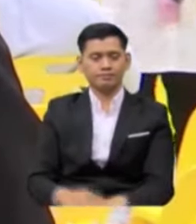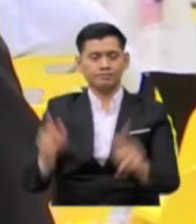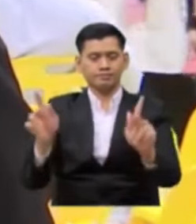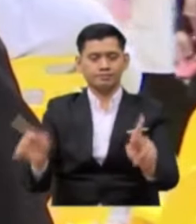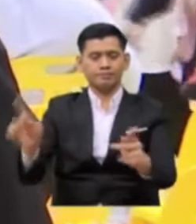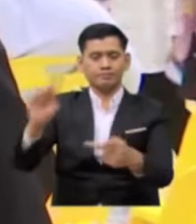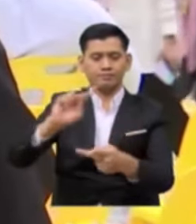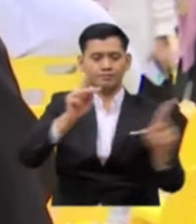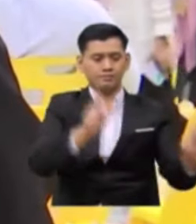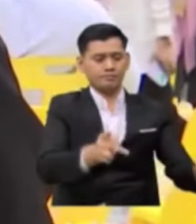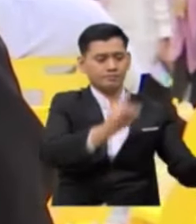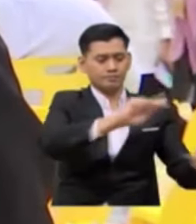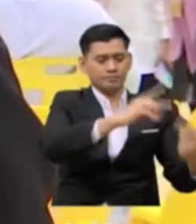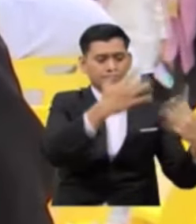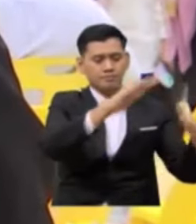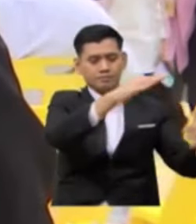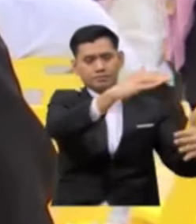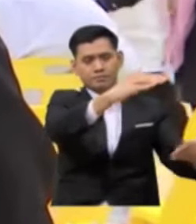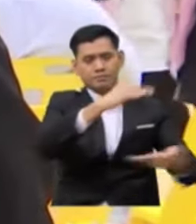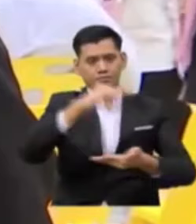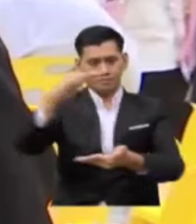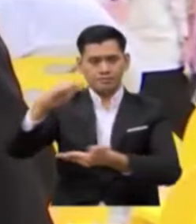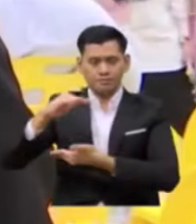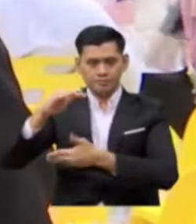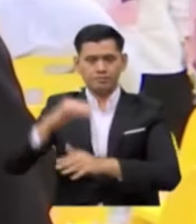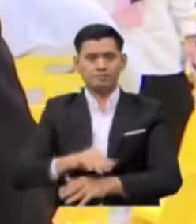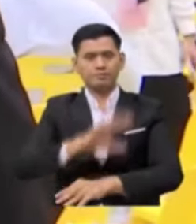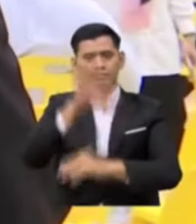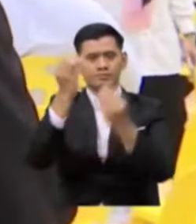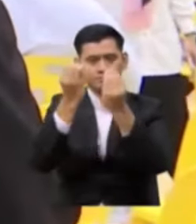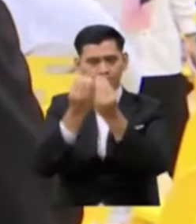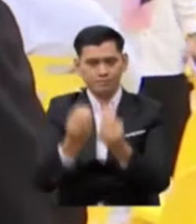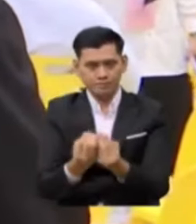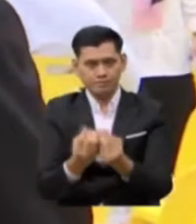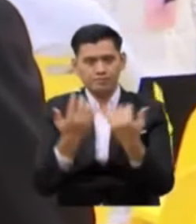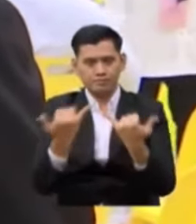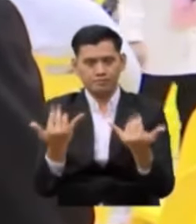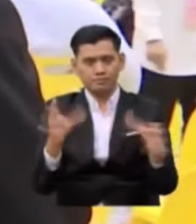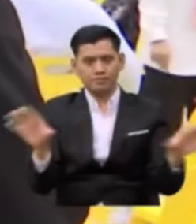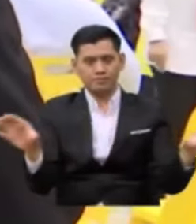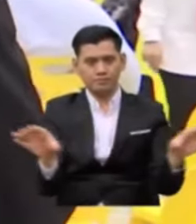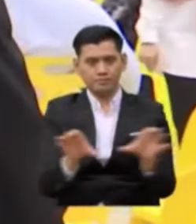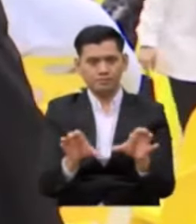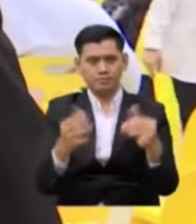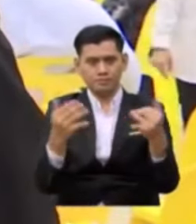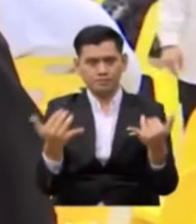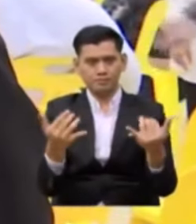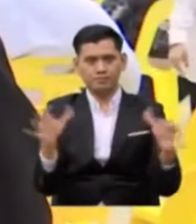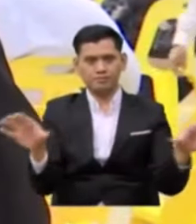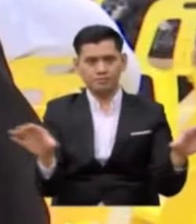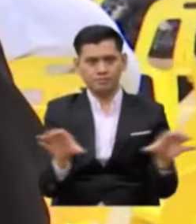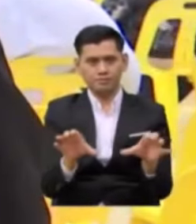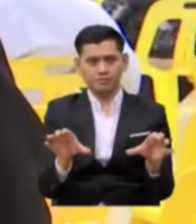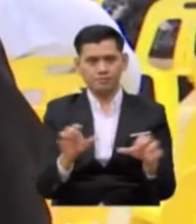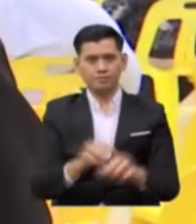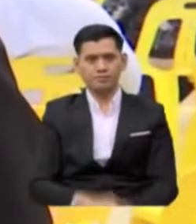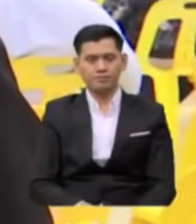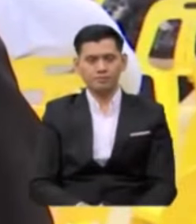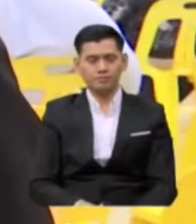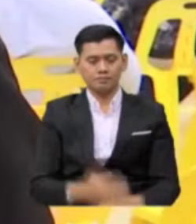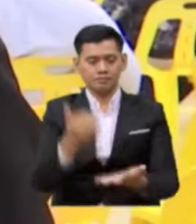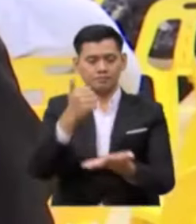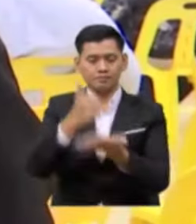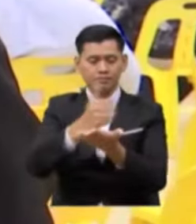peti-peti undi sudah sampai. Sekarang ini penyembelahan ini sedang berlangsung yang dilakukan oleh